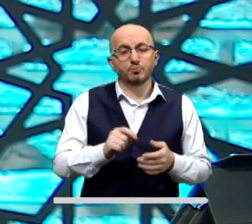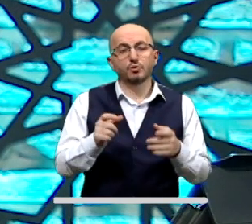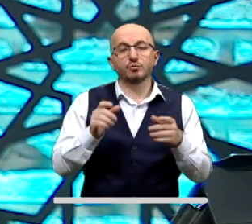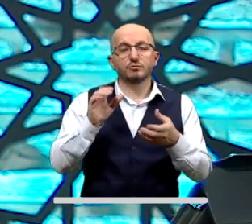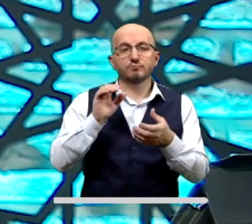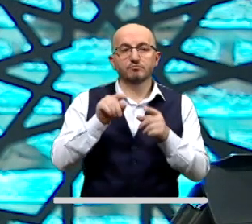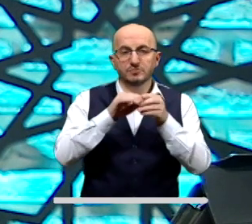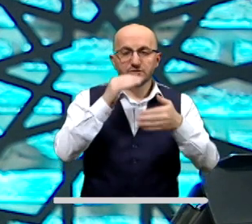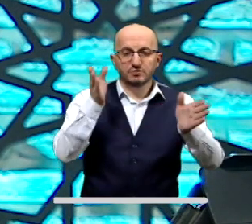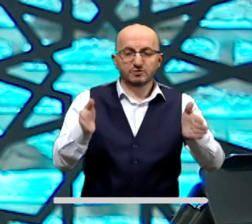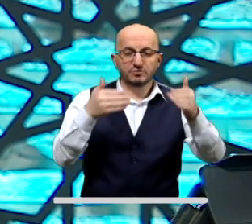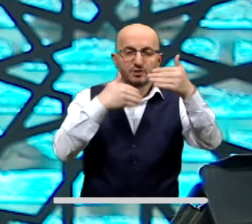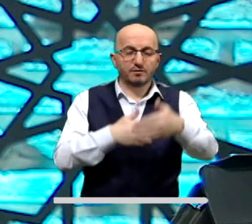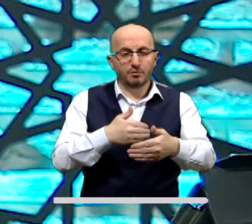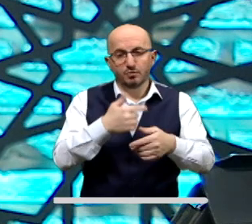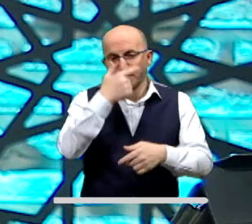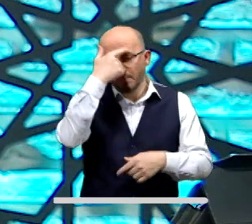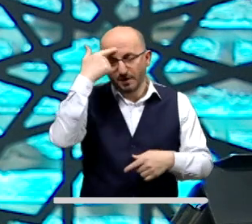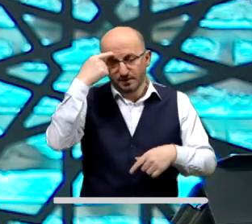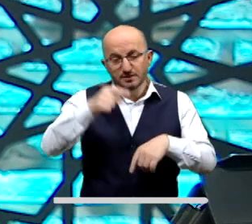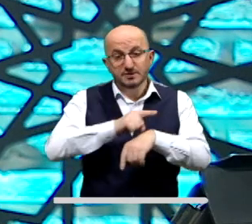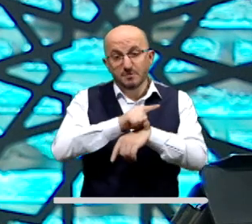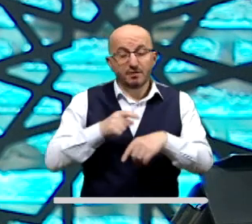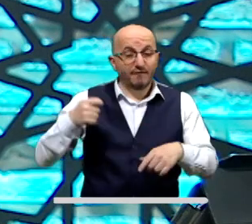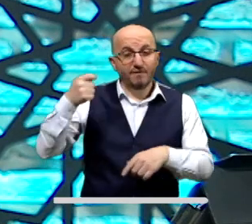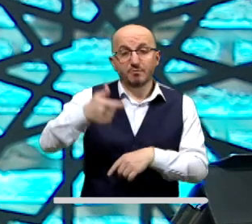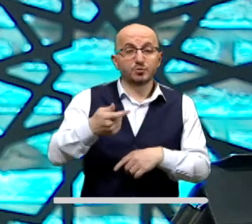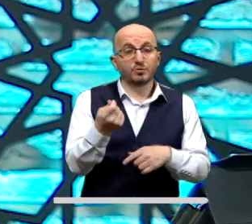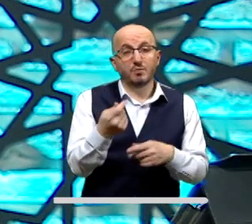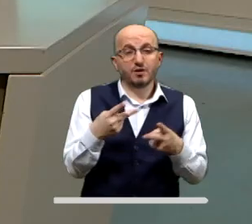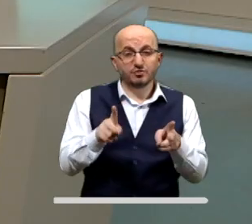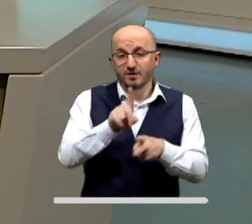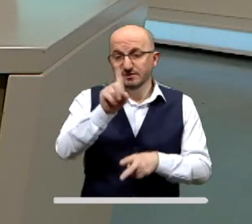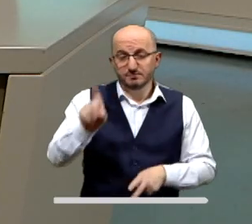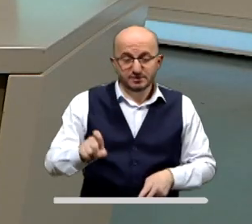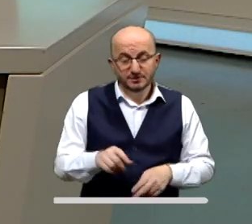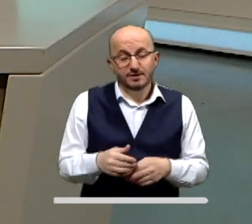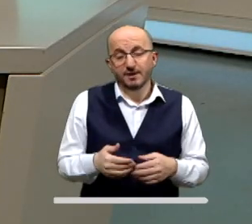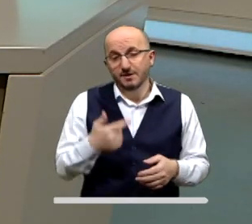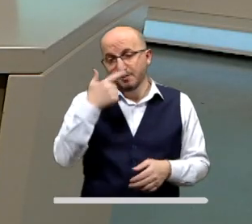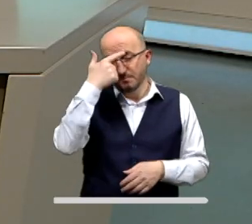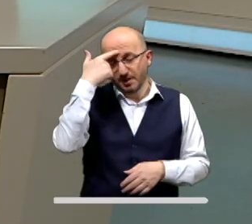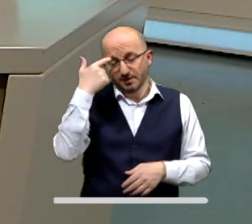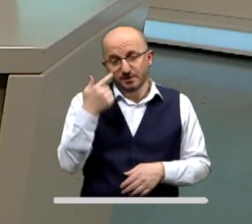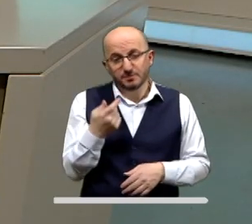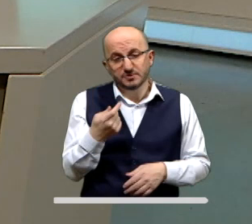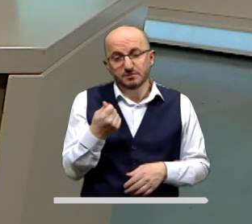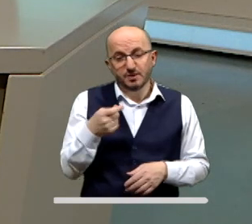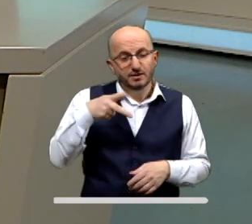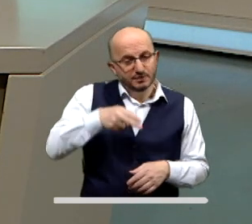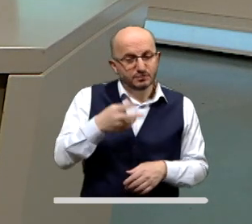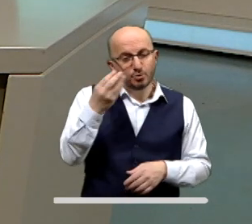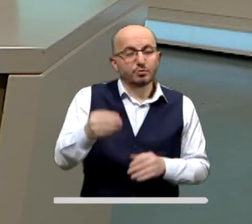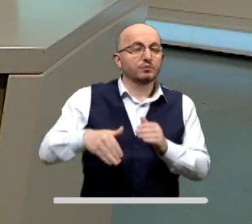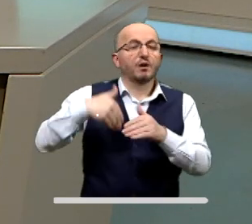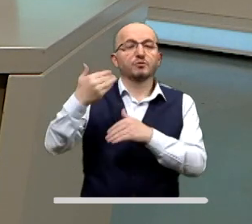belli periyotlar ile verilmiş olduğu vermiş olduğu para caiz midir yani belli bir miktar biz kesinti oluyormuş